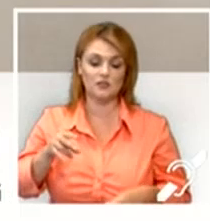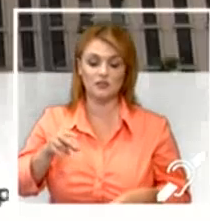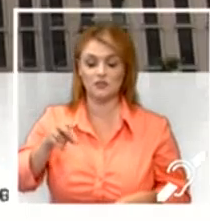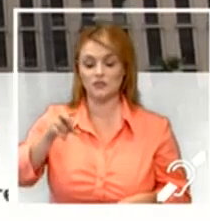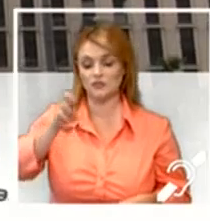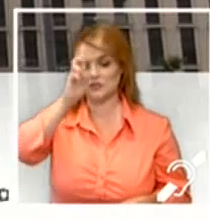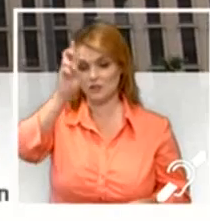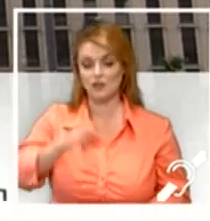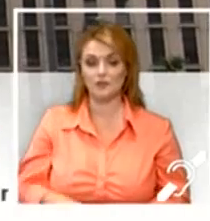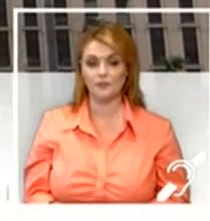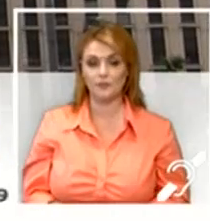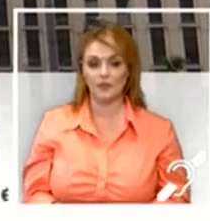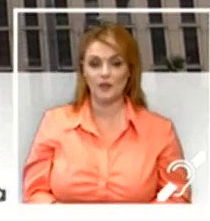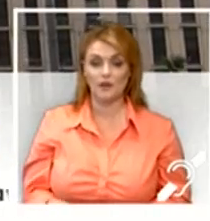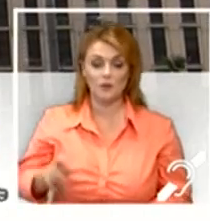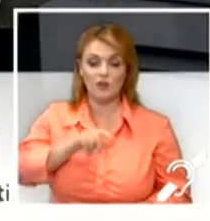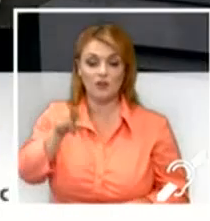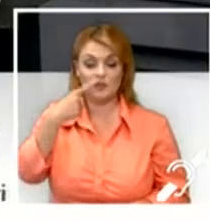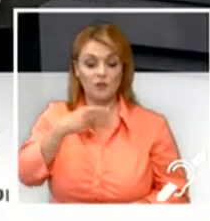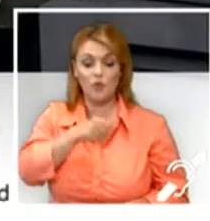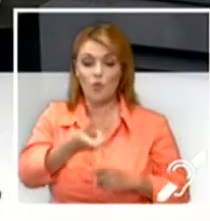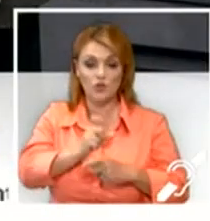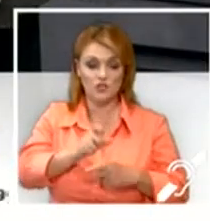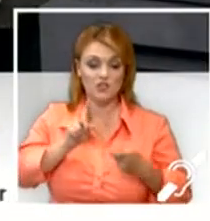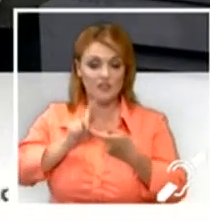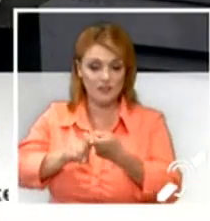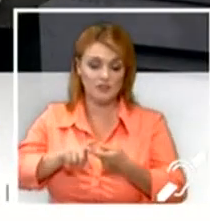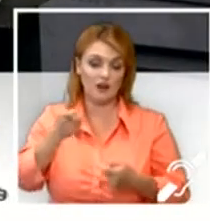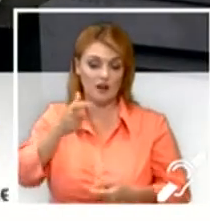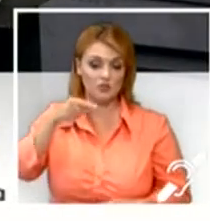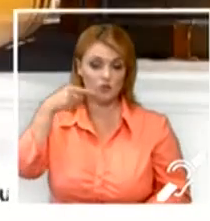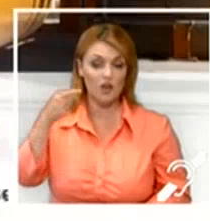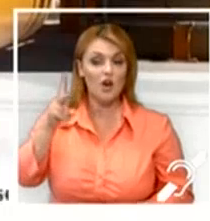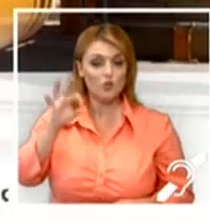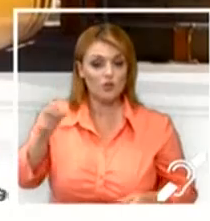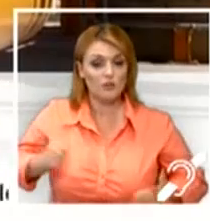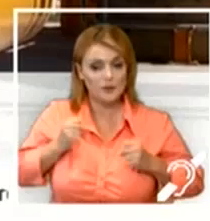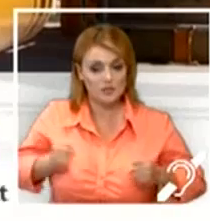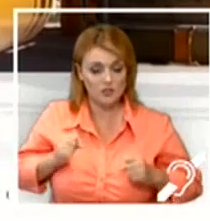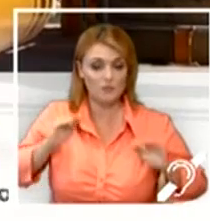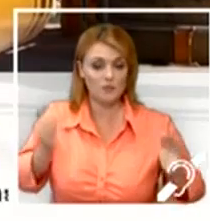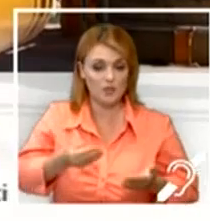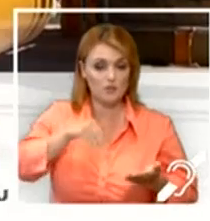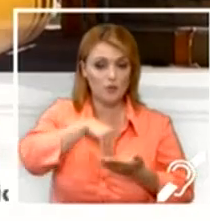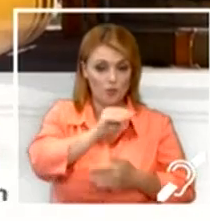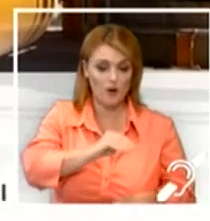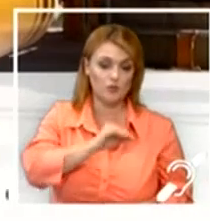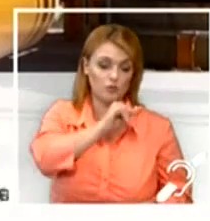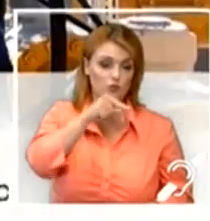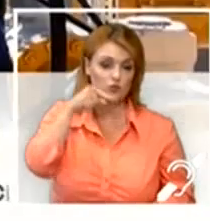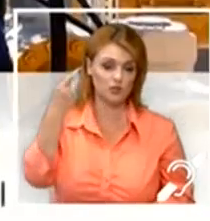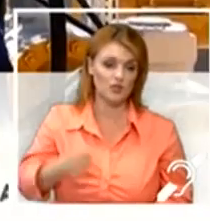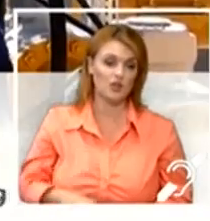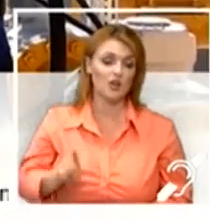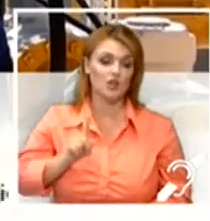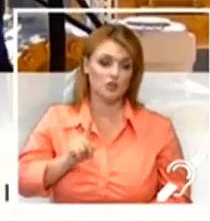foarte dependentă de gazul rusesc. El a precizat însă că guvernul pe care îl conduce se va strădui să reducă în așa fel consumul de gaz, încât să provoace cât